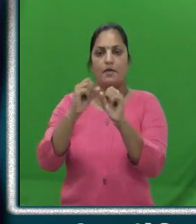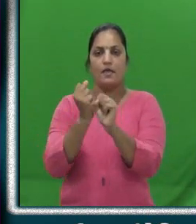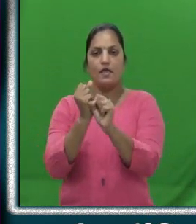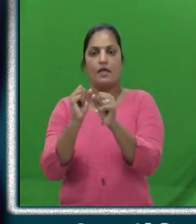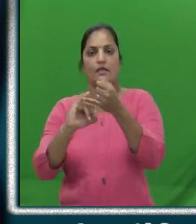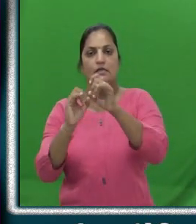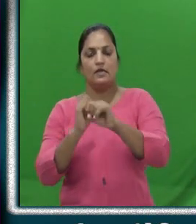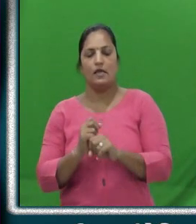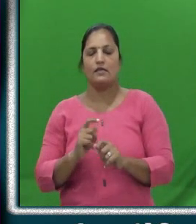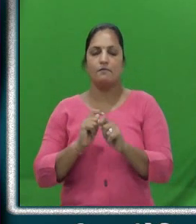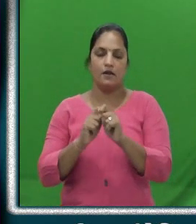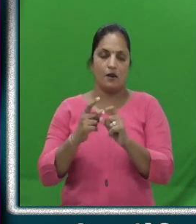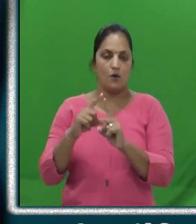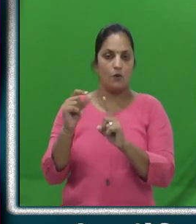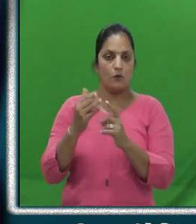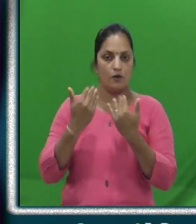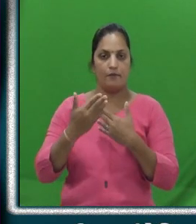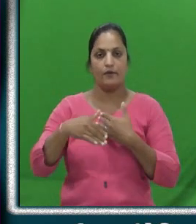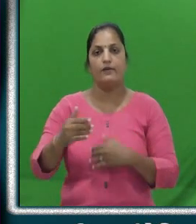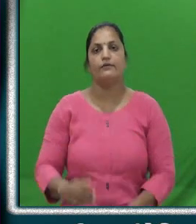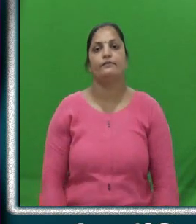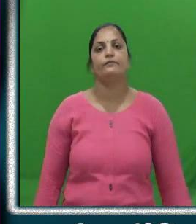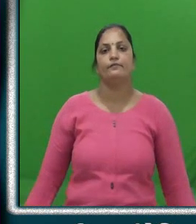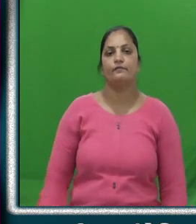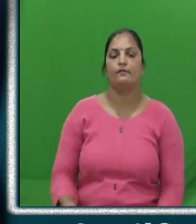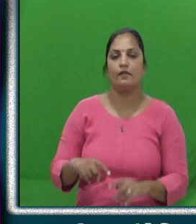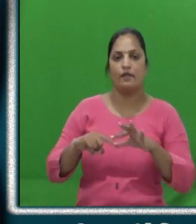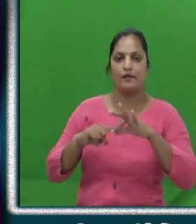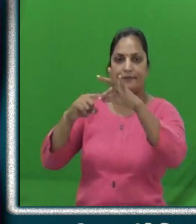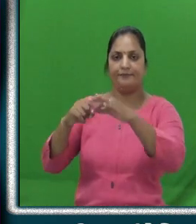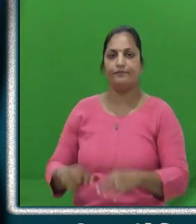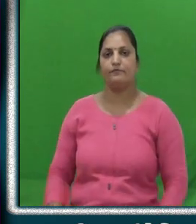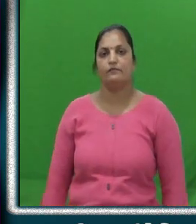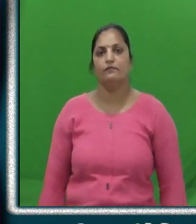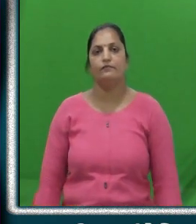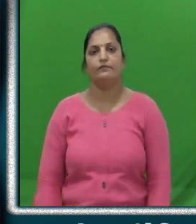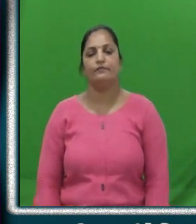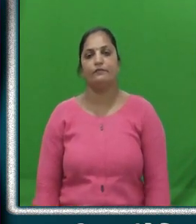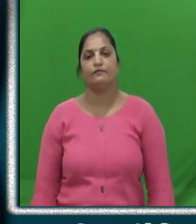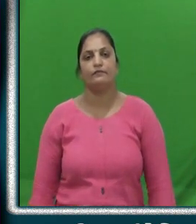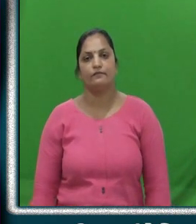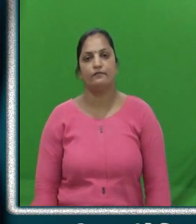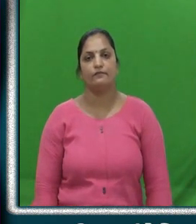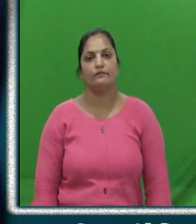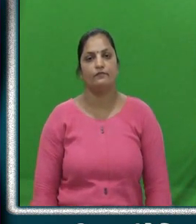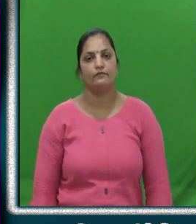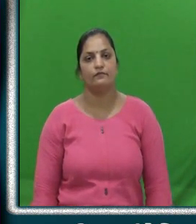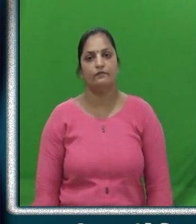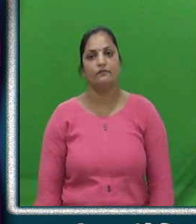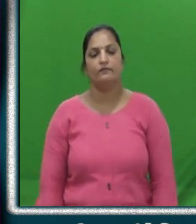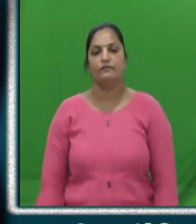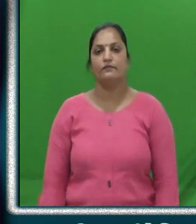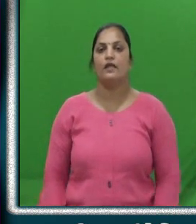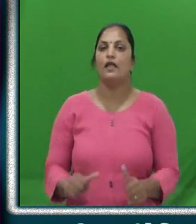થેલીઓનો પણ બનાવવાનું કાર્ય કરે છે. અહીંયા પ્રશ્ન આવ્યો, વિચ એક્ટિવિટીઝ